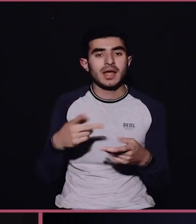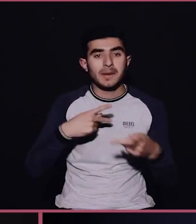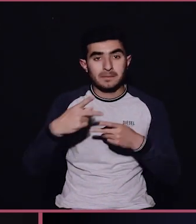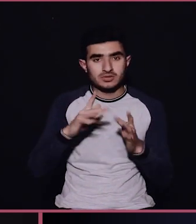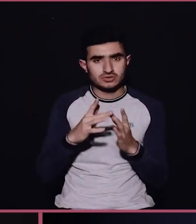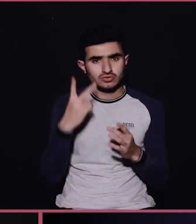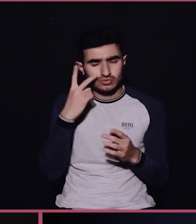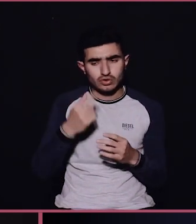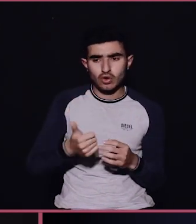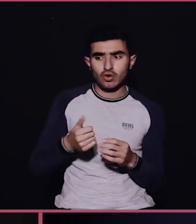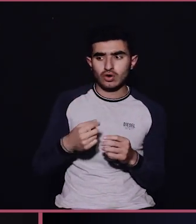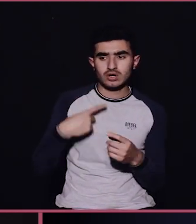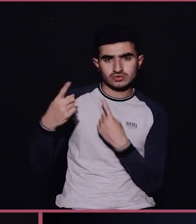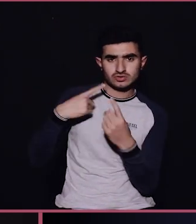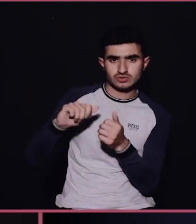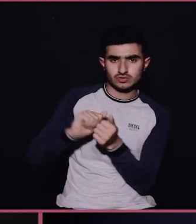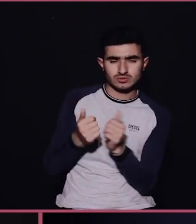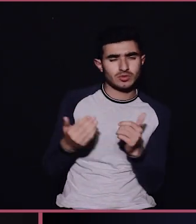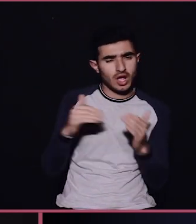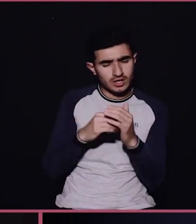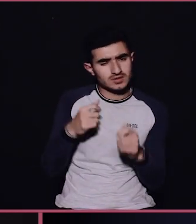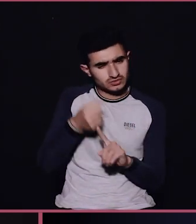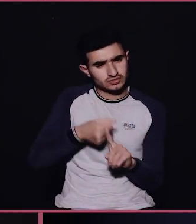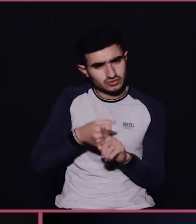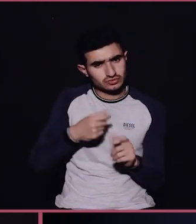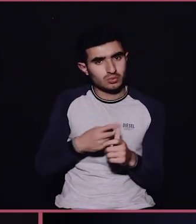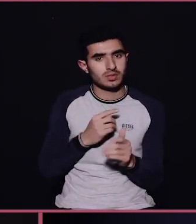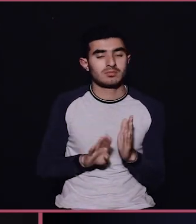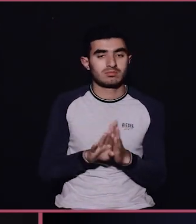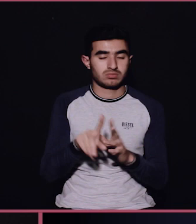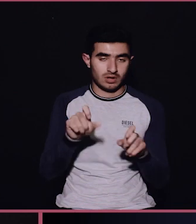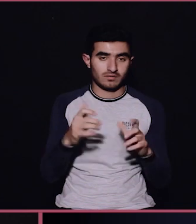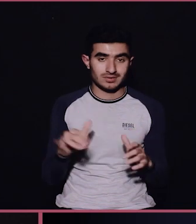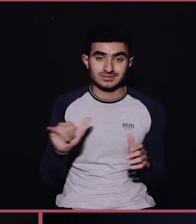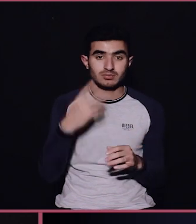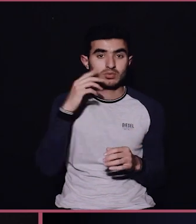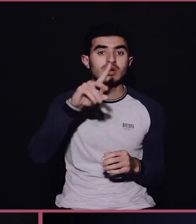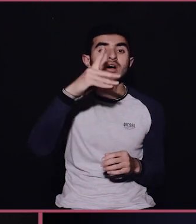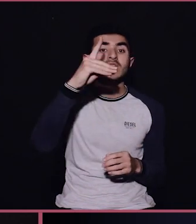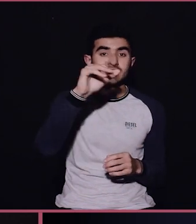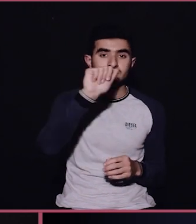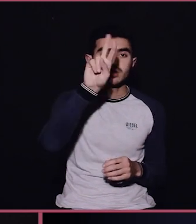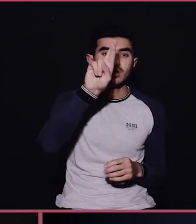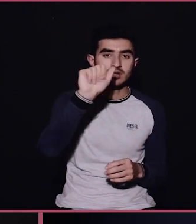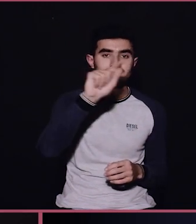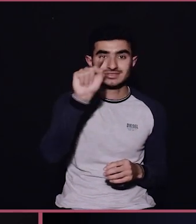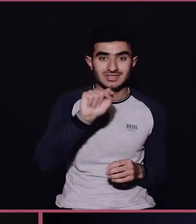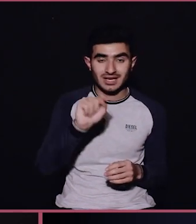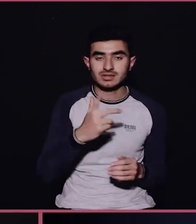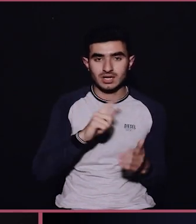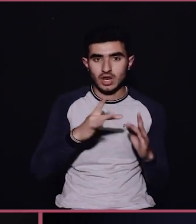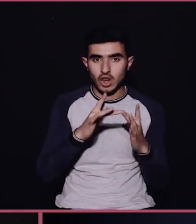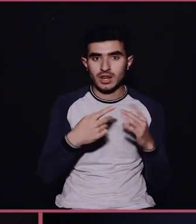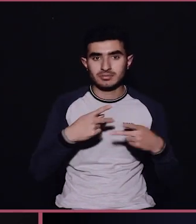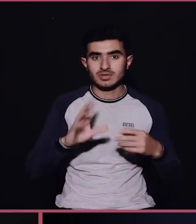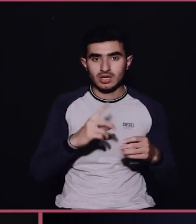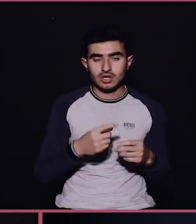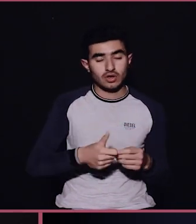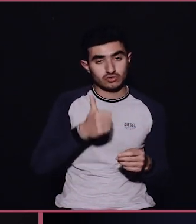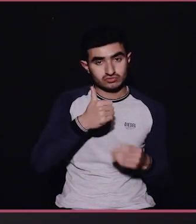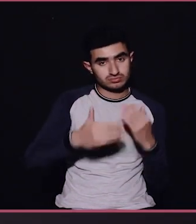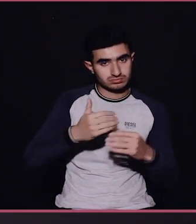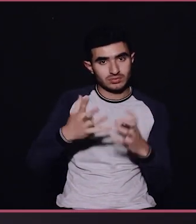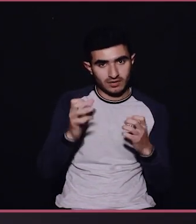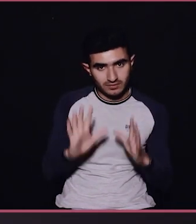लोकल ई-कॉमर्स प्लेटफॉर्म्स को इम्प्रूवमेंट पे फोर्स करते हैं, और इसके रिजल्ट्स आपने बहुत रीसेंट वीक्स के अंदर देख भी लिए हैं. दराज इज़ मेकिंग मूव्स,